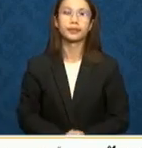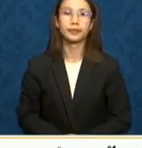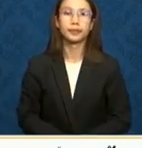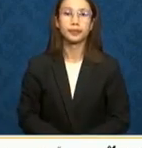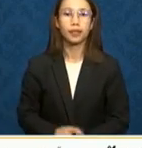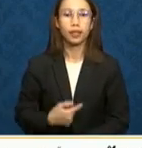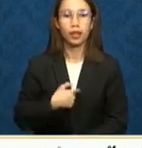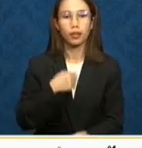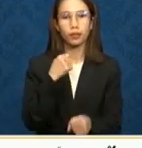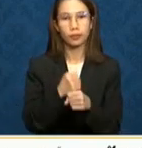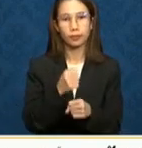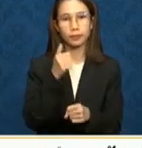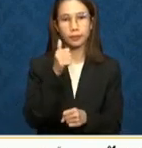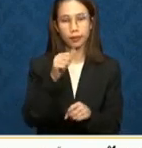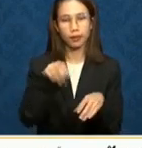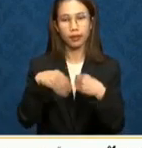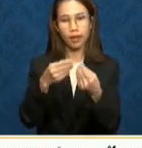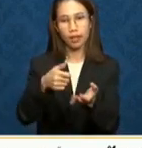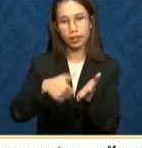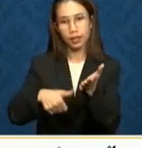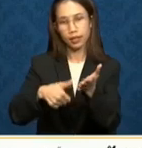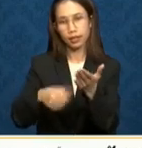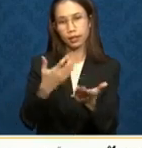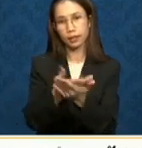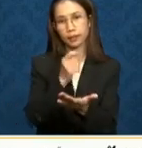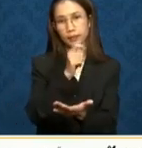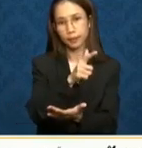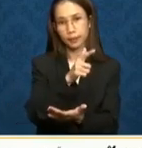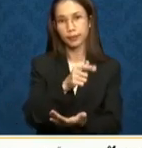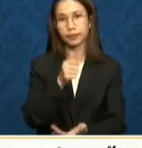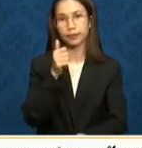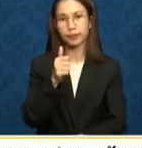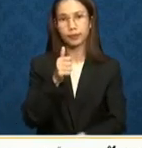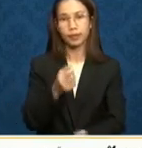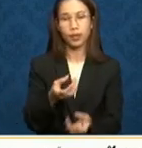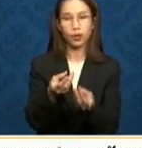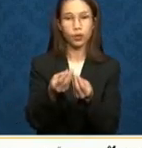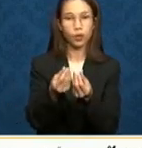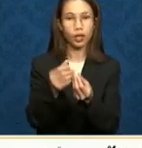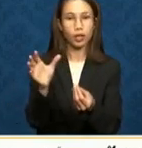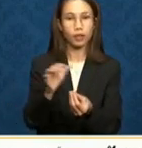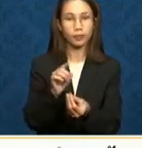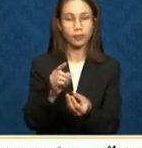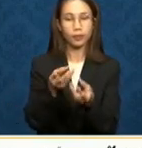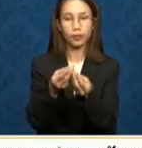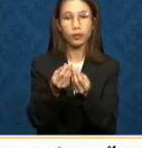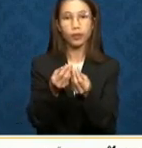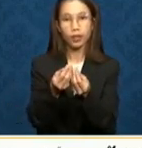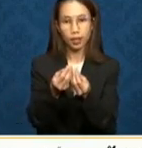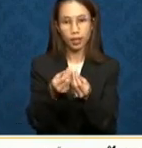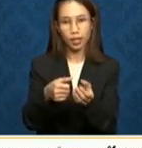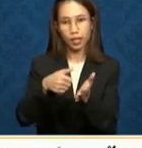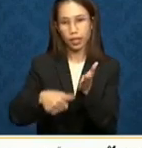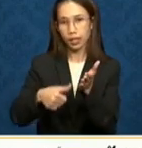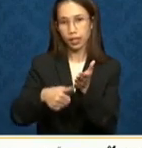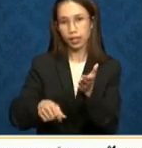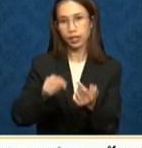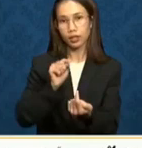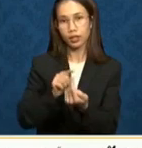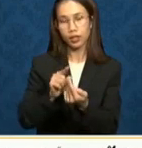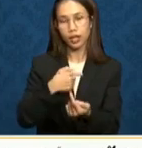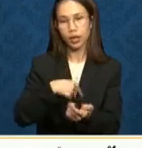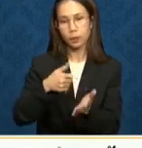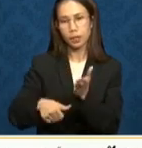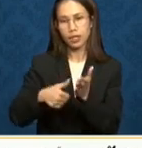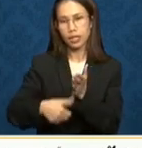เรามีความสามารถในการที่คืนหนี้อีกประการหนึ่งผมอยากจะยึดตัวเลขอีกอันหนึ่งนะครับก็คือว่าหนี้ที่เราพูดกันว่าเราเยอะเ